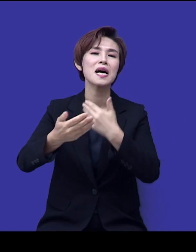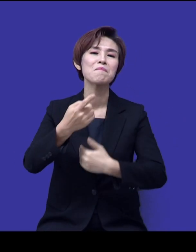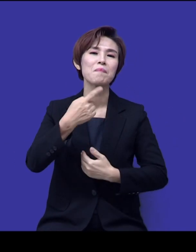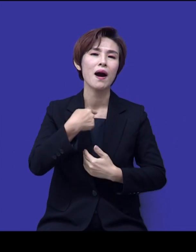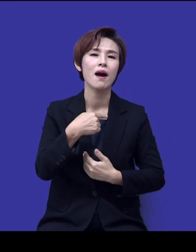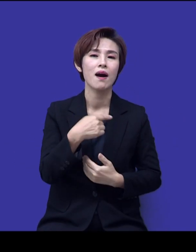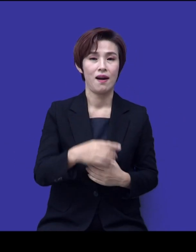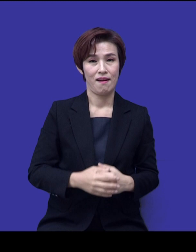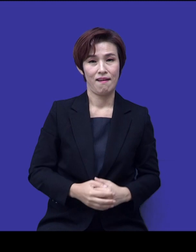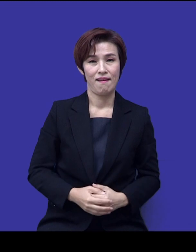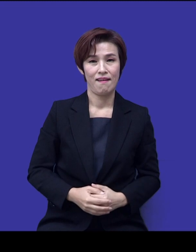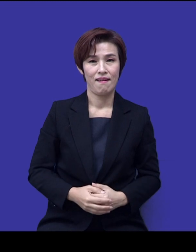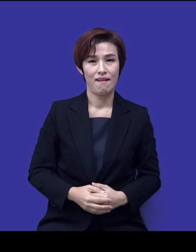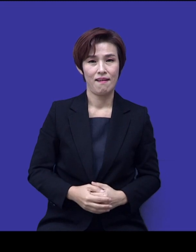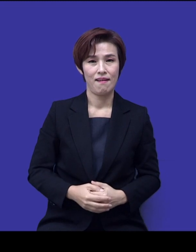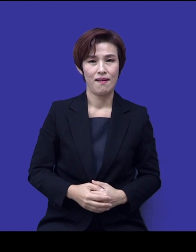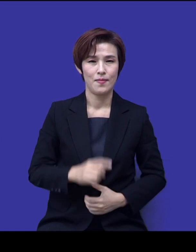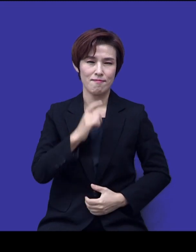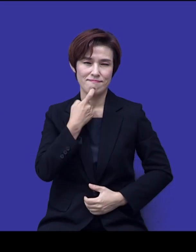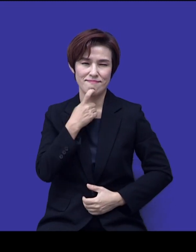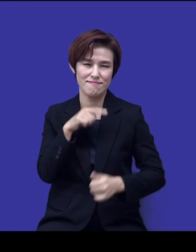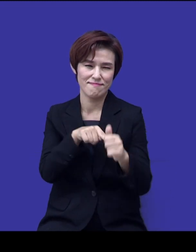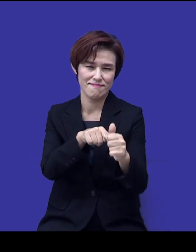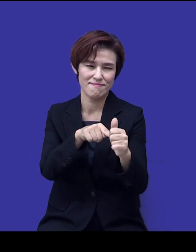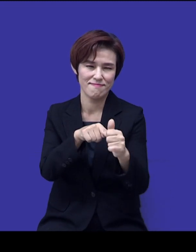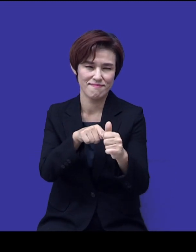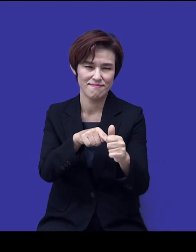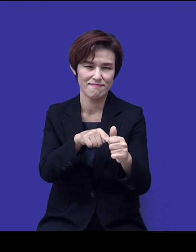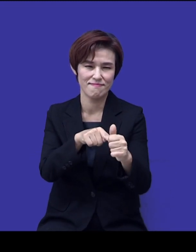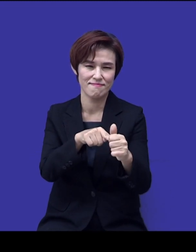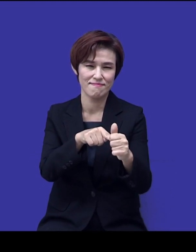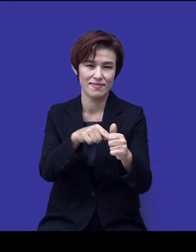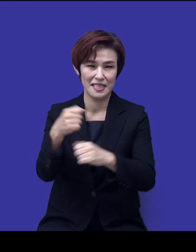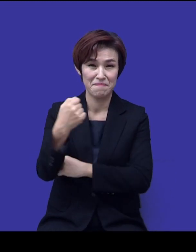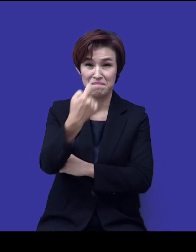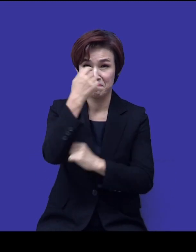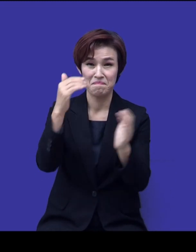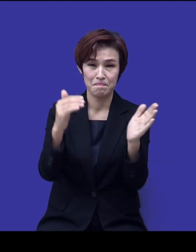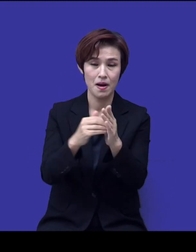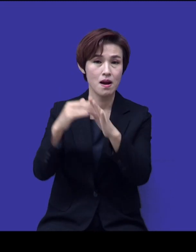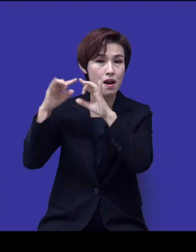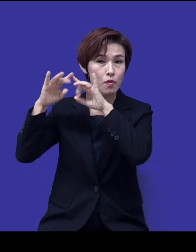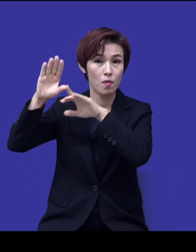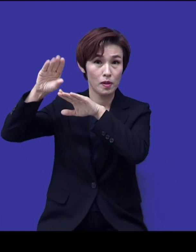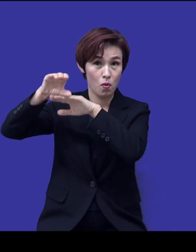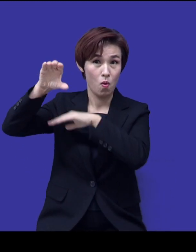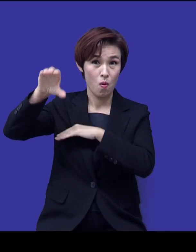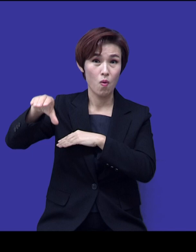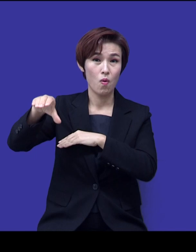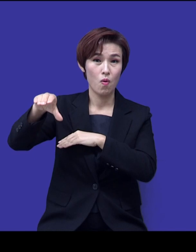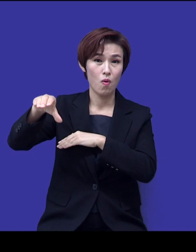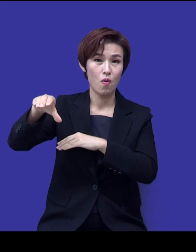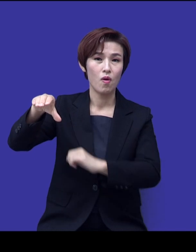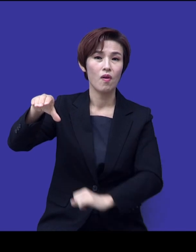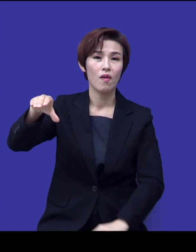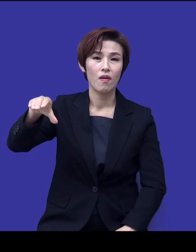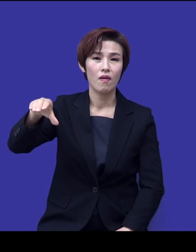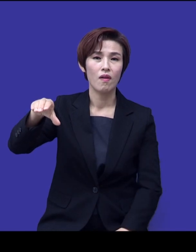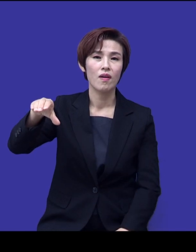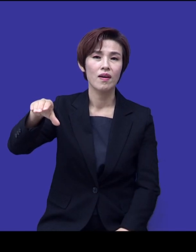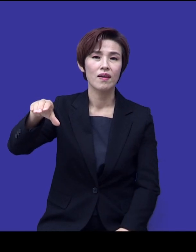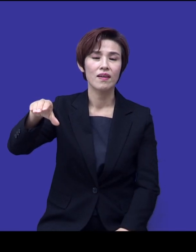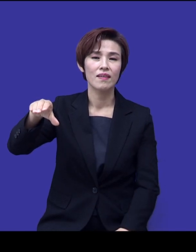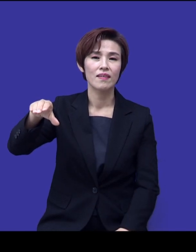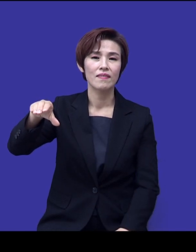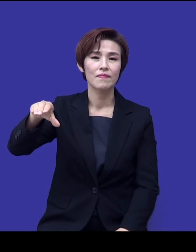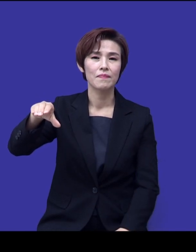취재력, 어떻게든지 막 돌파력, 이런 걸 네. 배웠고, 네. 라디오 있으면서는 그 매체가 매스미디어라고 해서